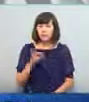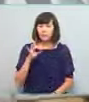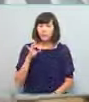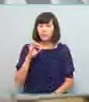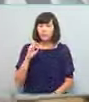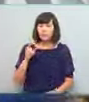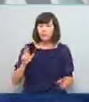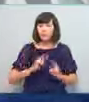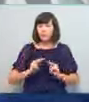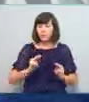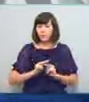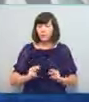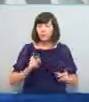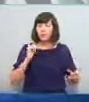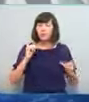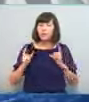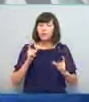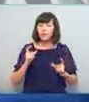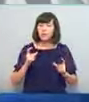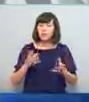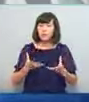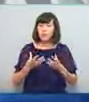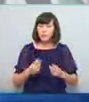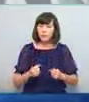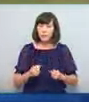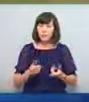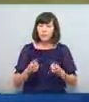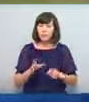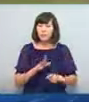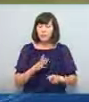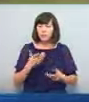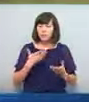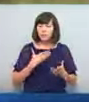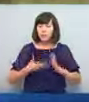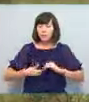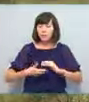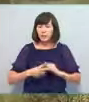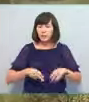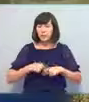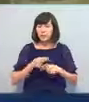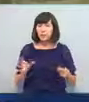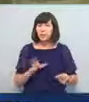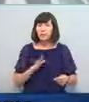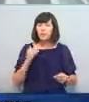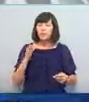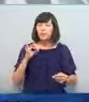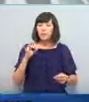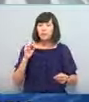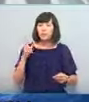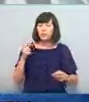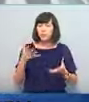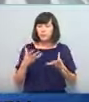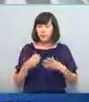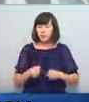Орынборда педагогикалық институтта ұстаған, содержат еткен, бізді шақыртып, беріп жіберді. Біз оны Орынбордан бері